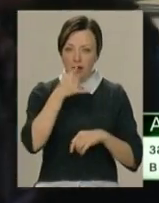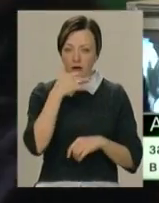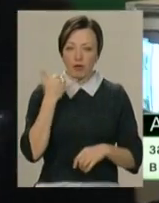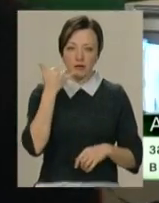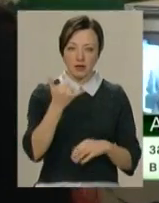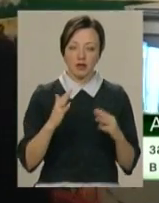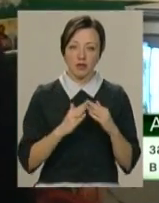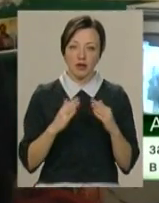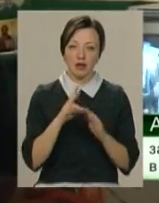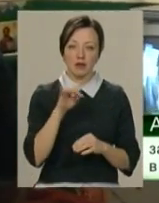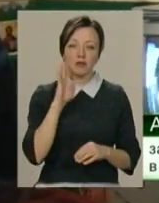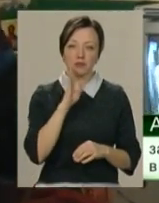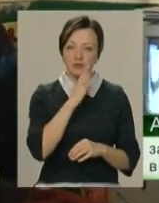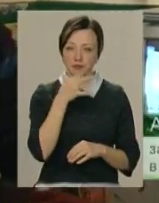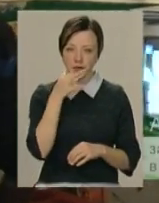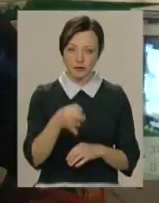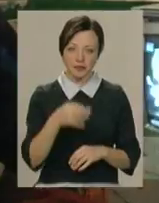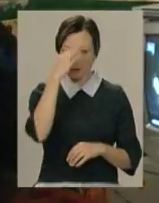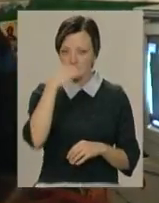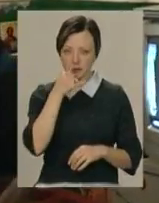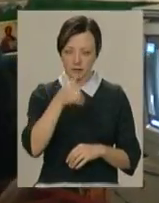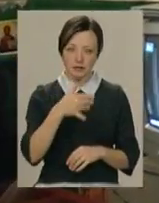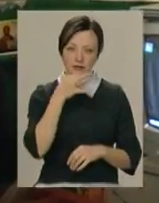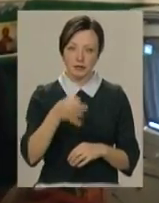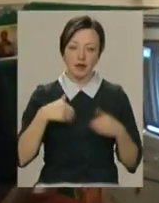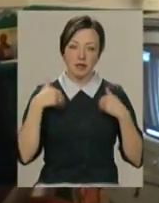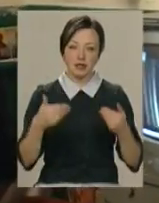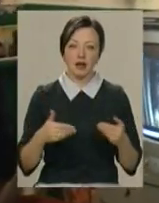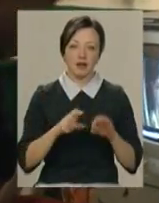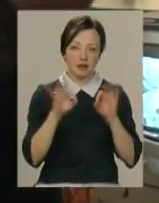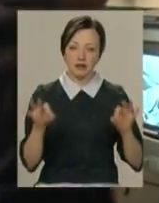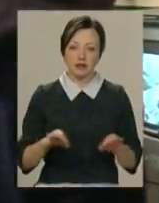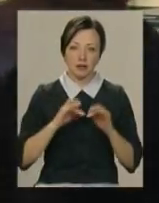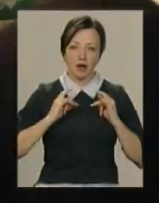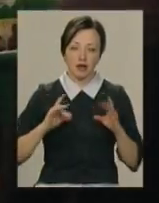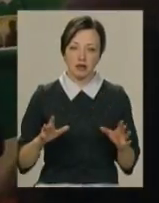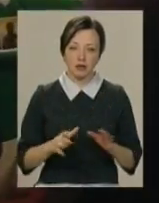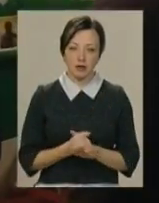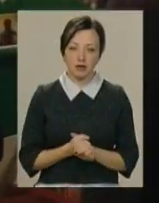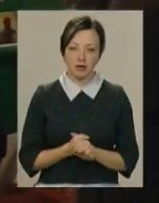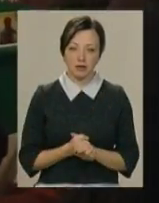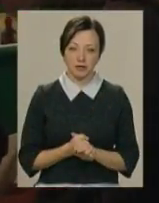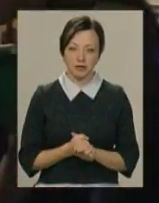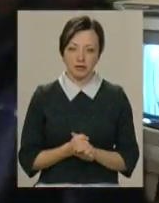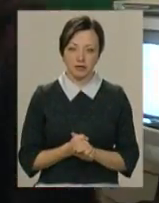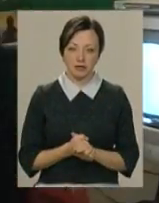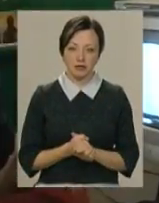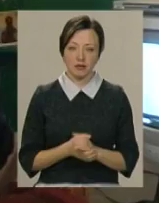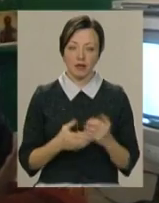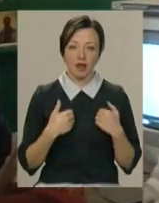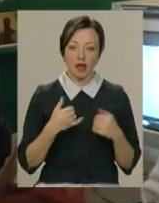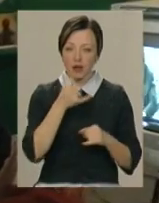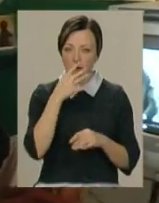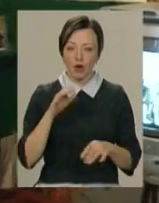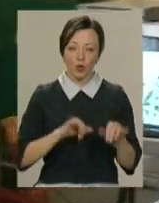домой не позвонити, ні матері не сказати, ні отцу не сказати, ні поздравити їх ні з праздниками, ні з чим. Я не можу